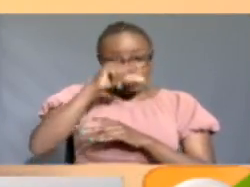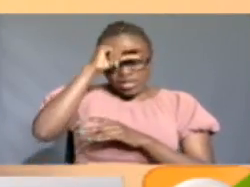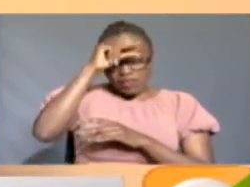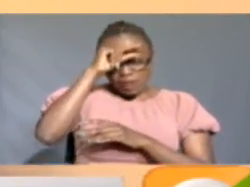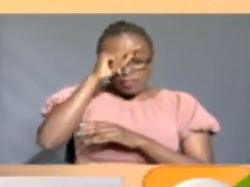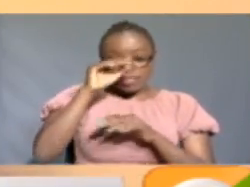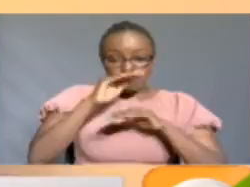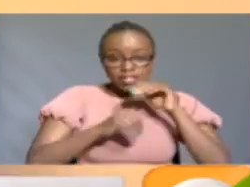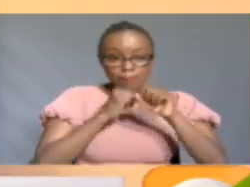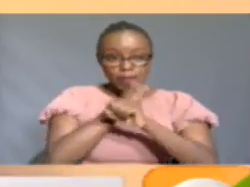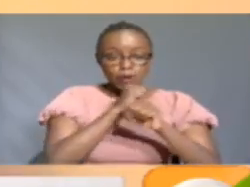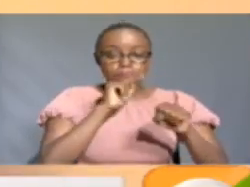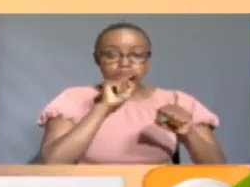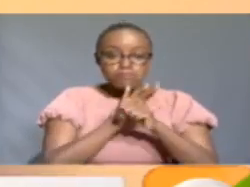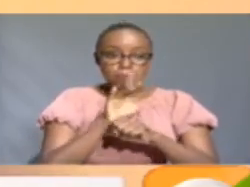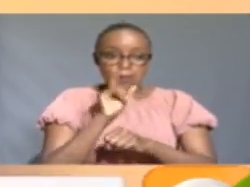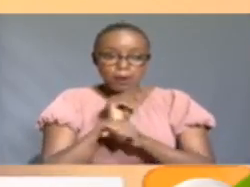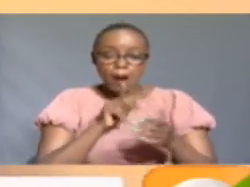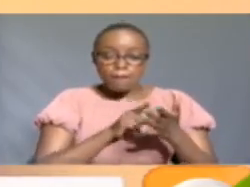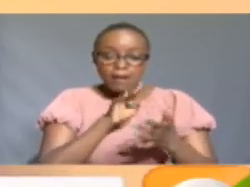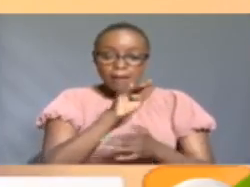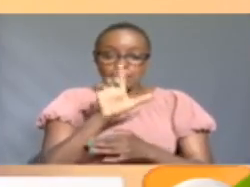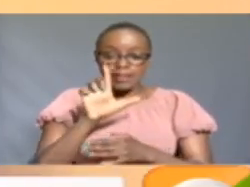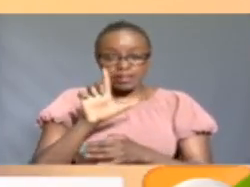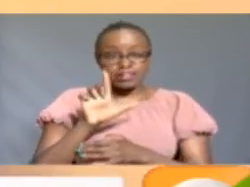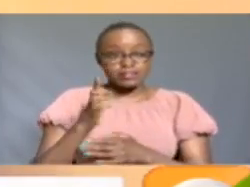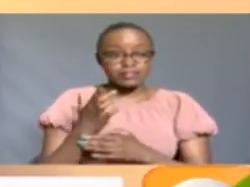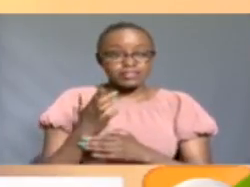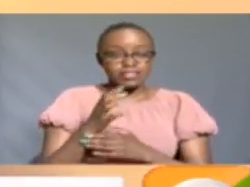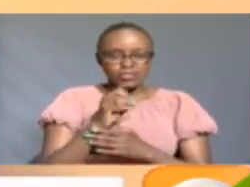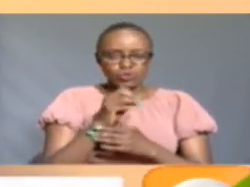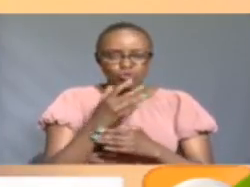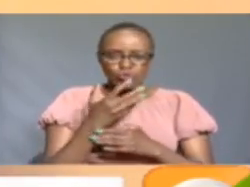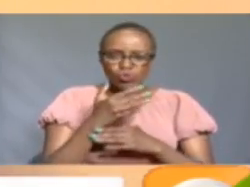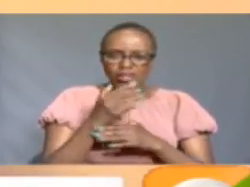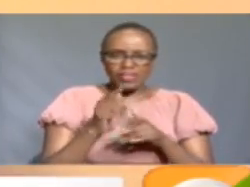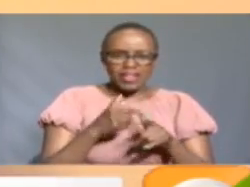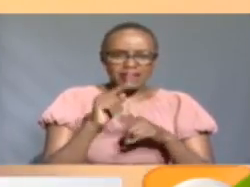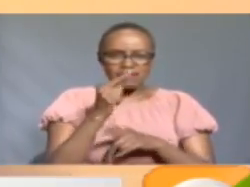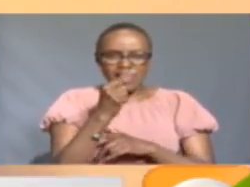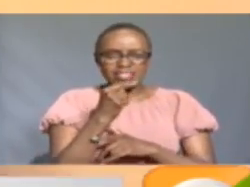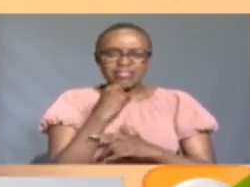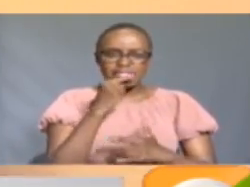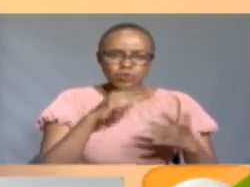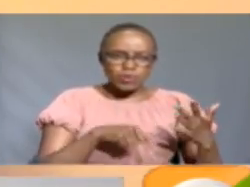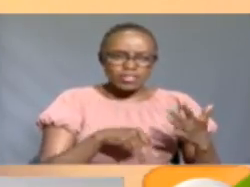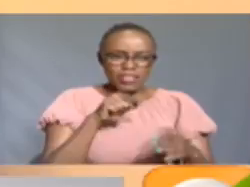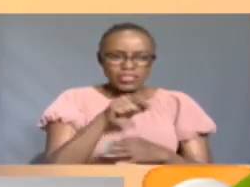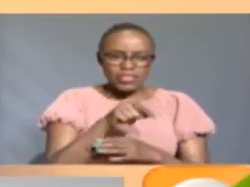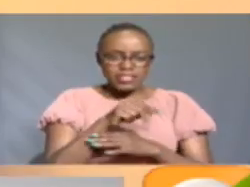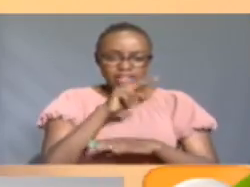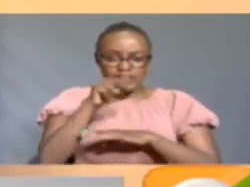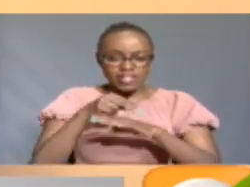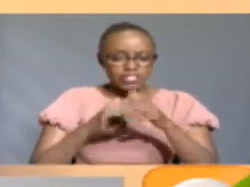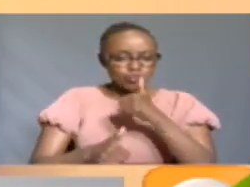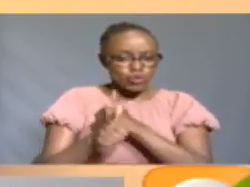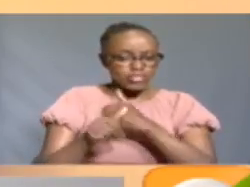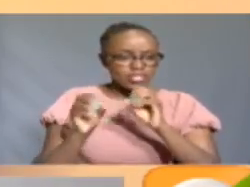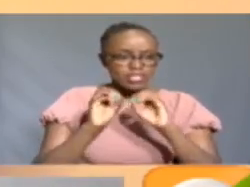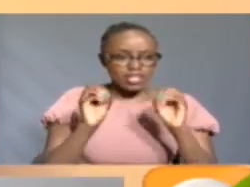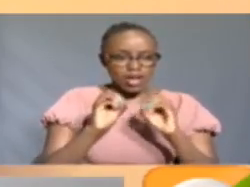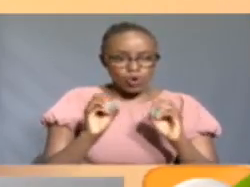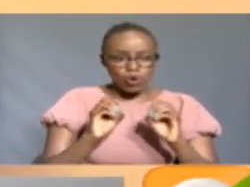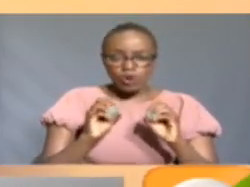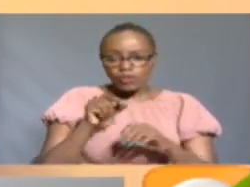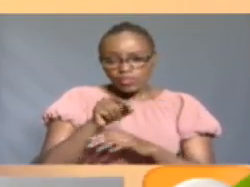hata deputy president alikuwa ametupromise watatulipia. So kidogo ndo wakatupanza kutupatia wakasema hiyo ikuwa national disaster.